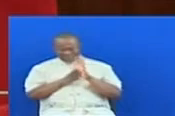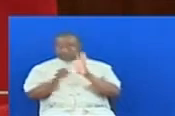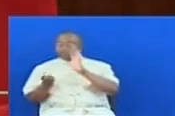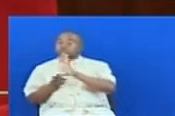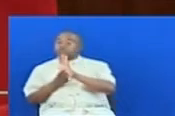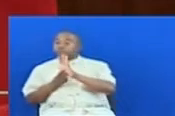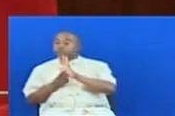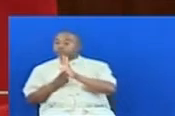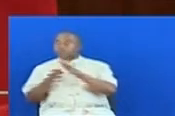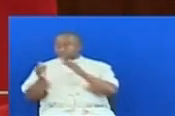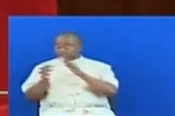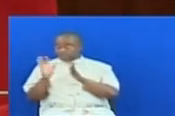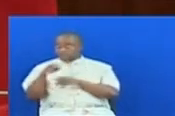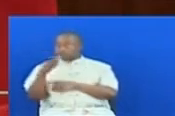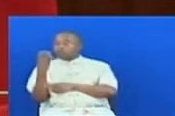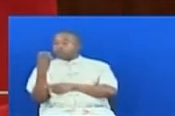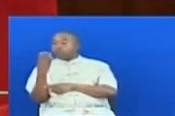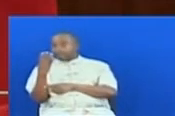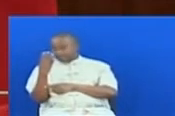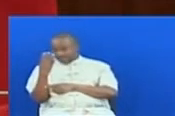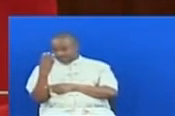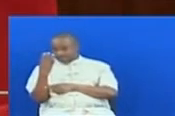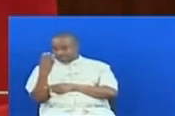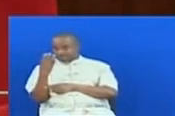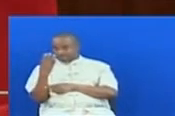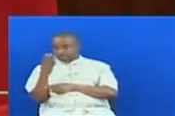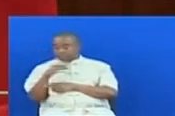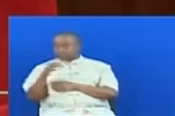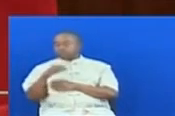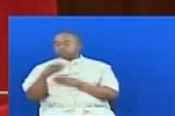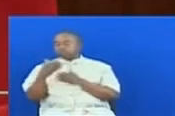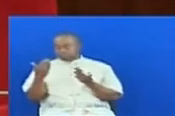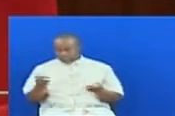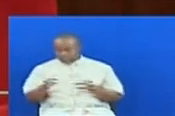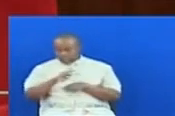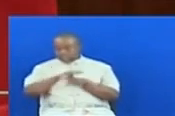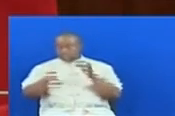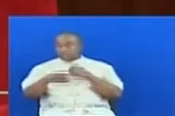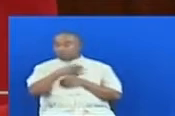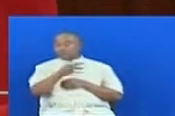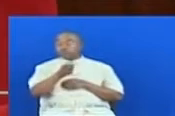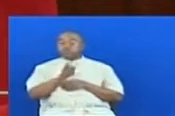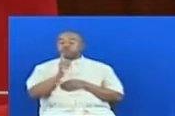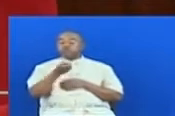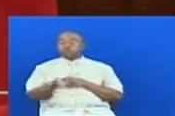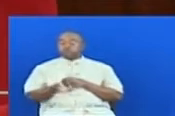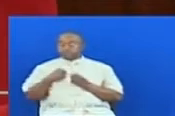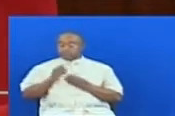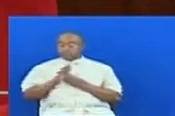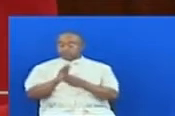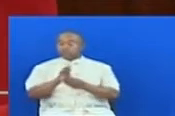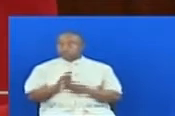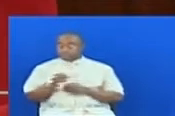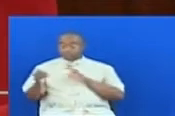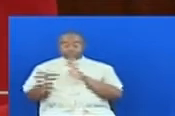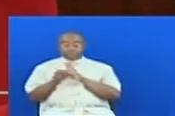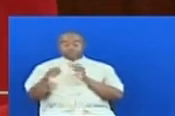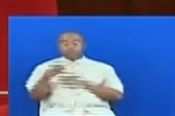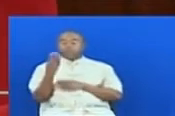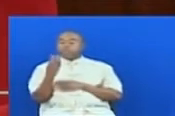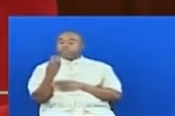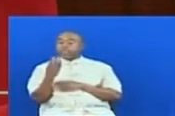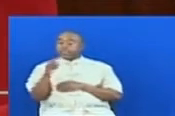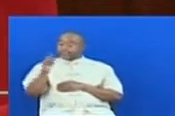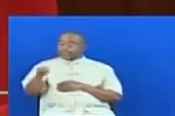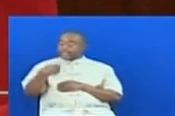1997, sheria namba 4 kama sikukosea, naibu waziri wa TAMISEMI yuko hapa ataniongoza. Ile sheria namba 4